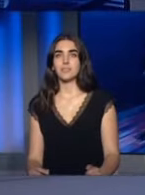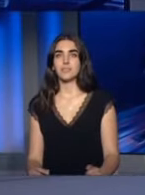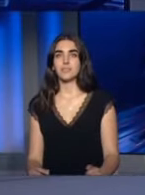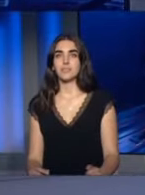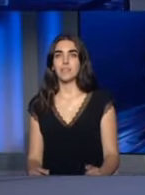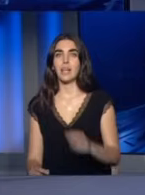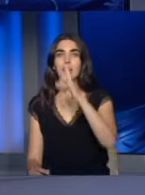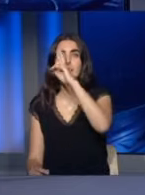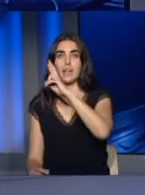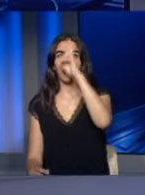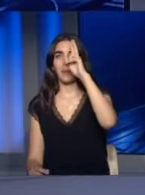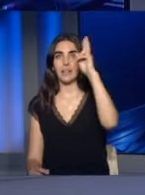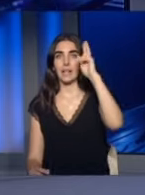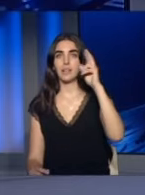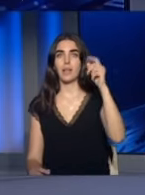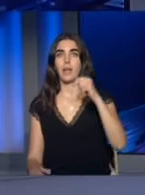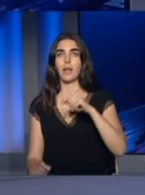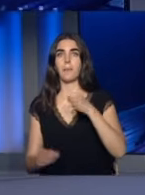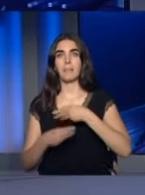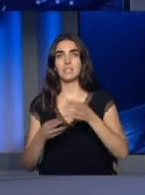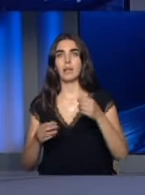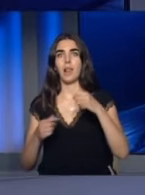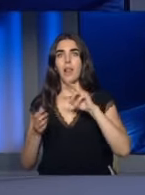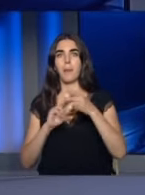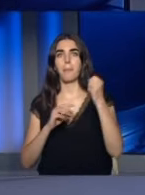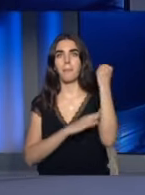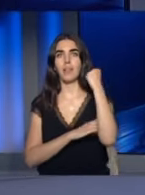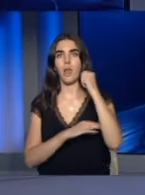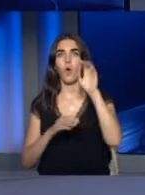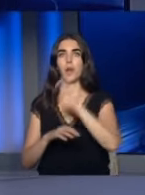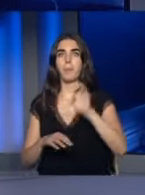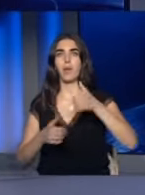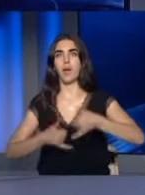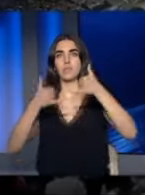ريال مدريد ينتزع لقب دوري ابطال اوروبا للمره ال 15